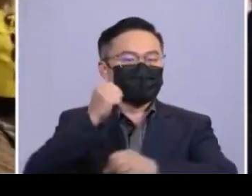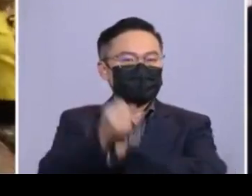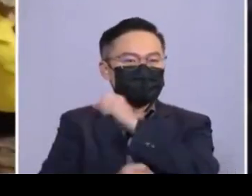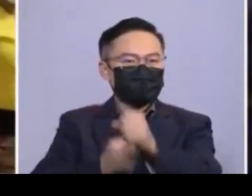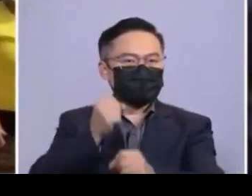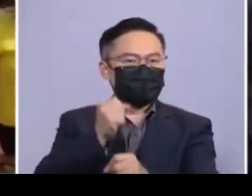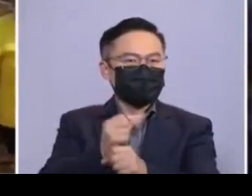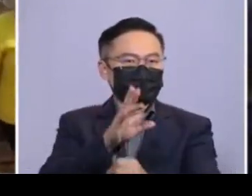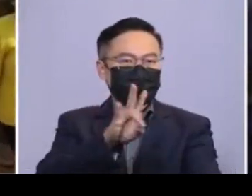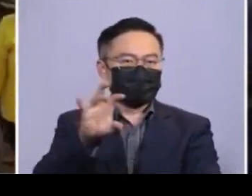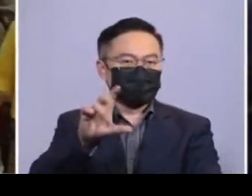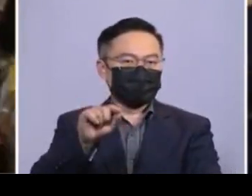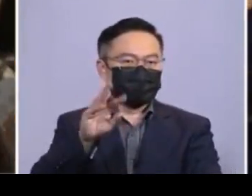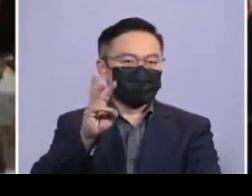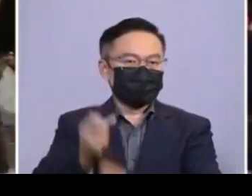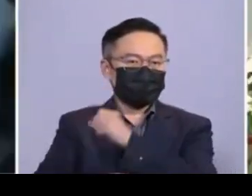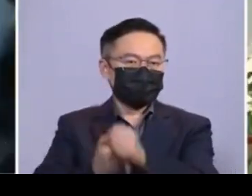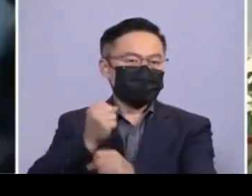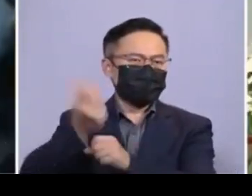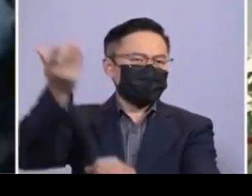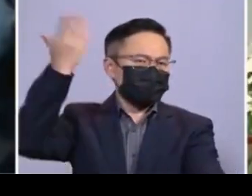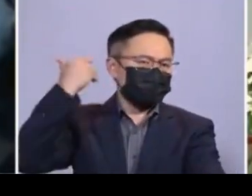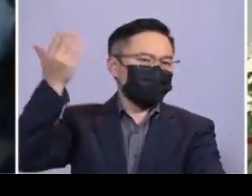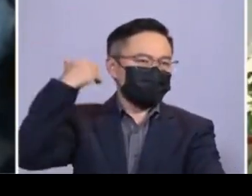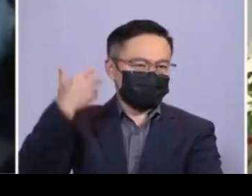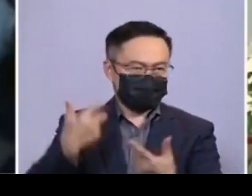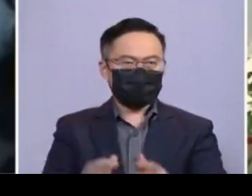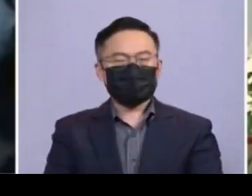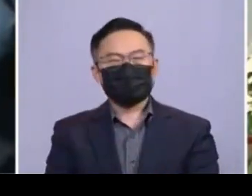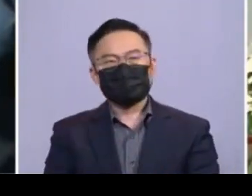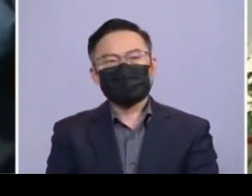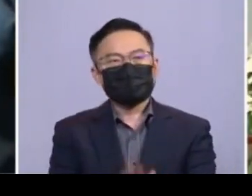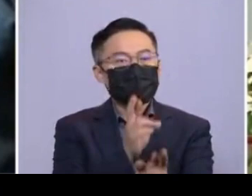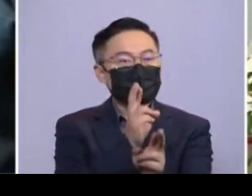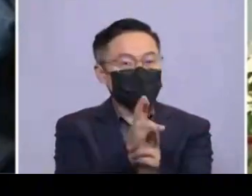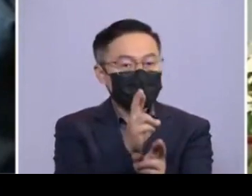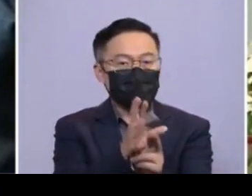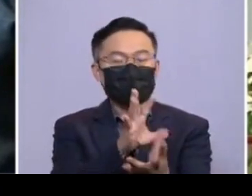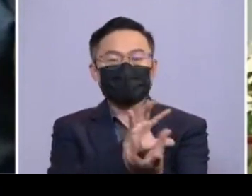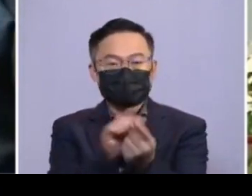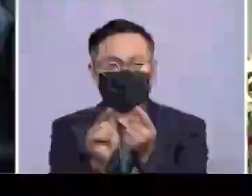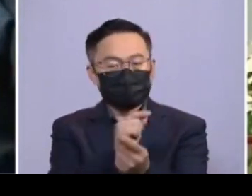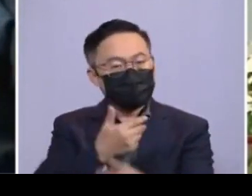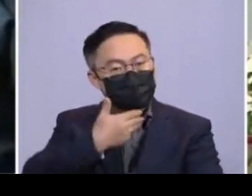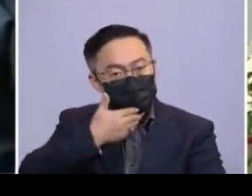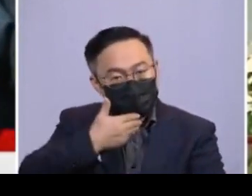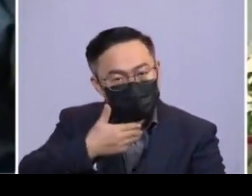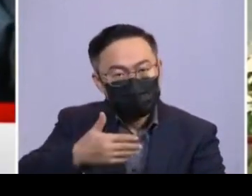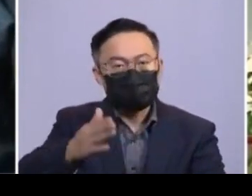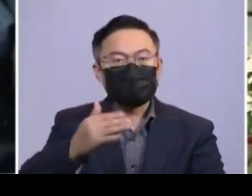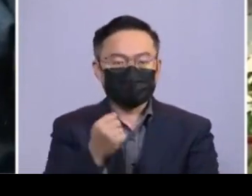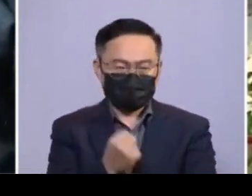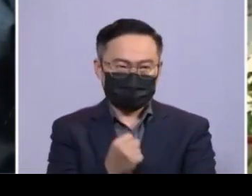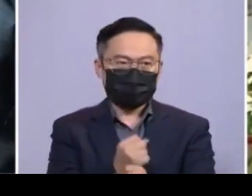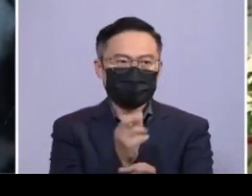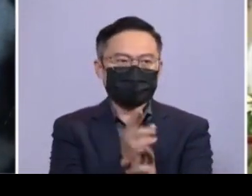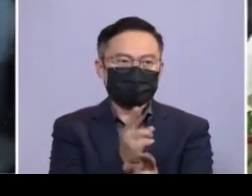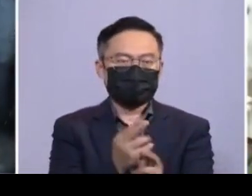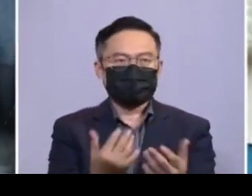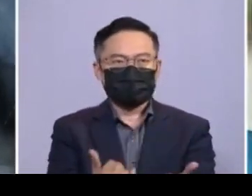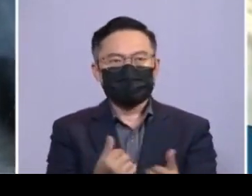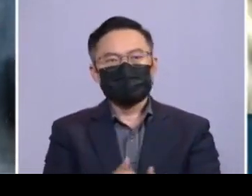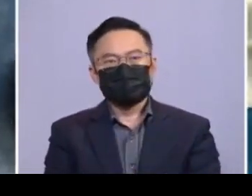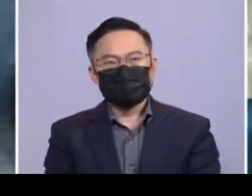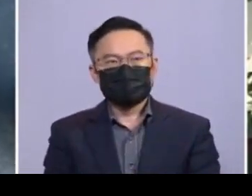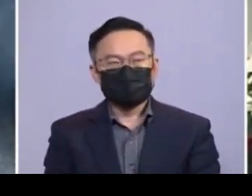726ปีมาแล้วครับหน้าตาวัฒนธรรมที่งานสืบทอดไปอ่ะคะจะยาวนานมากนะคะเราก็